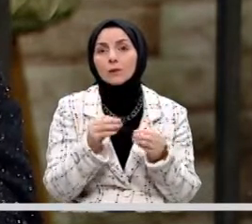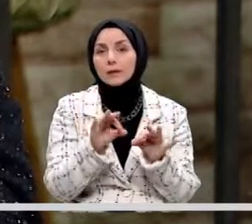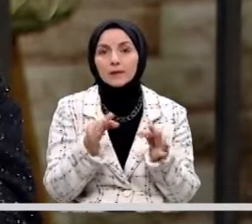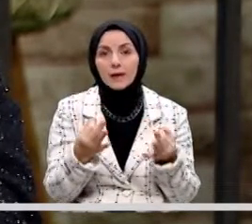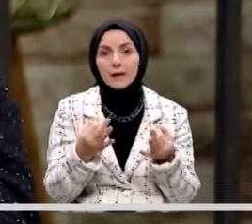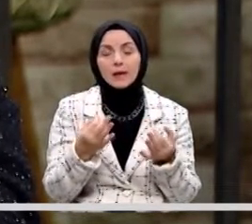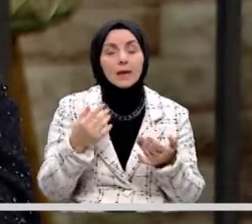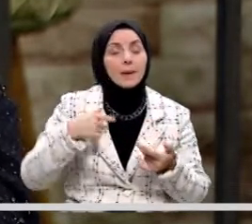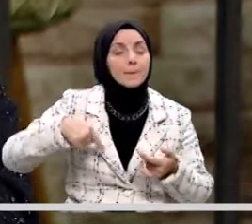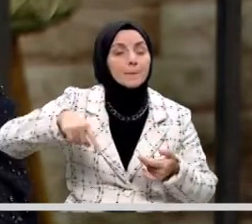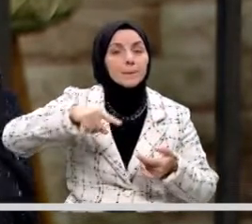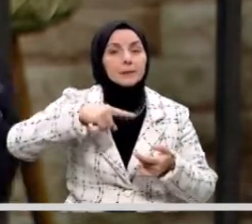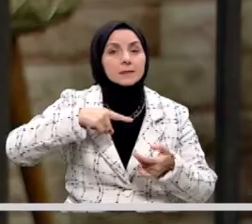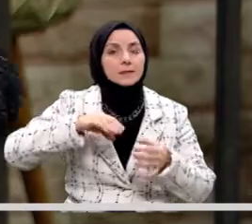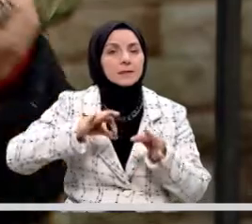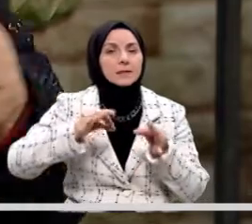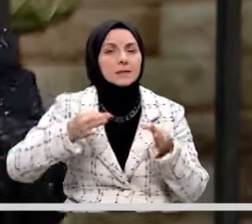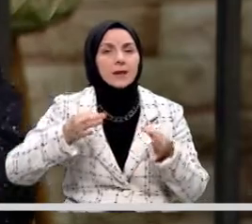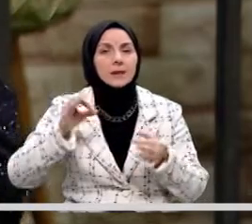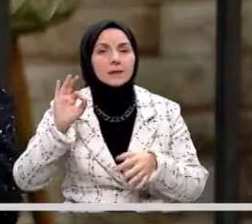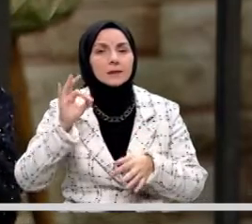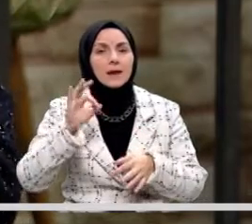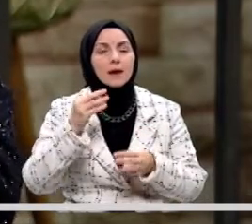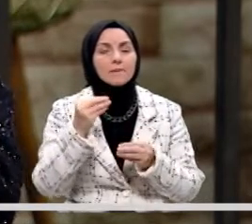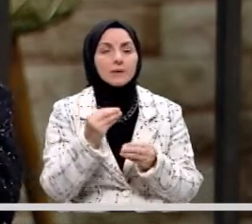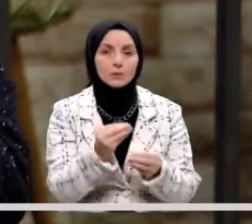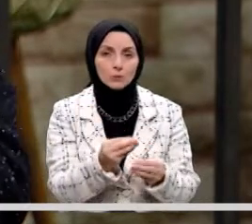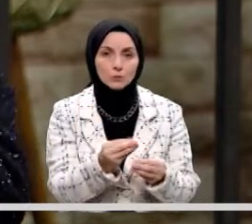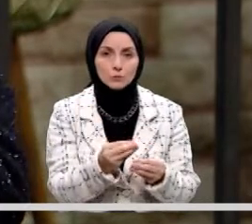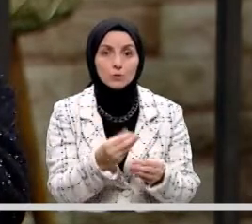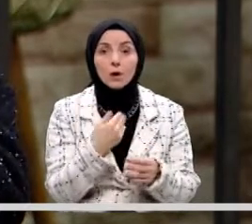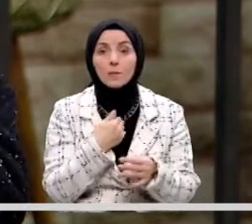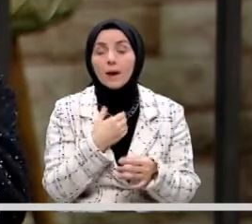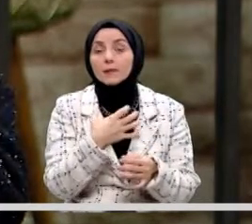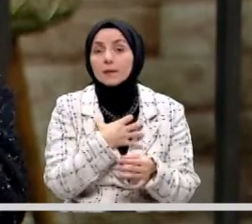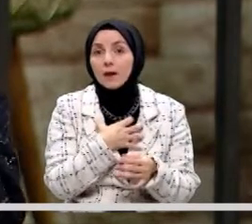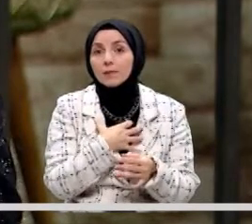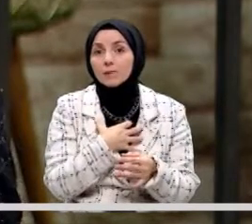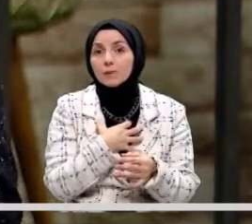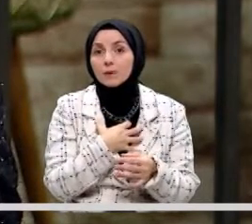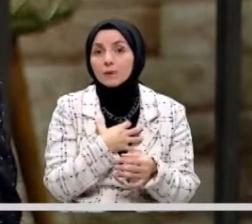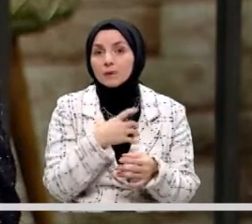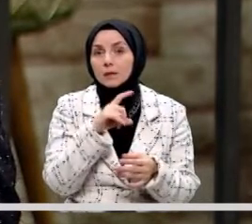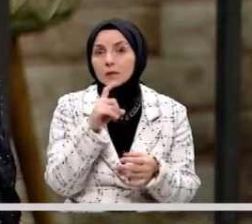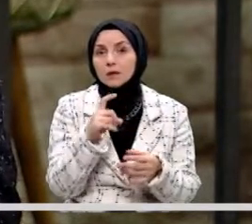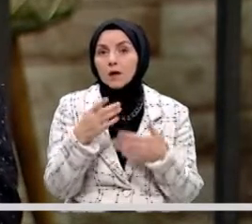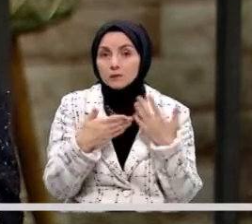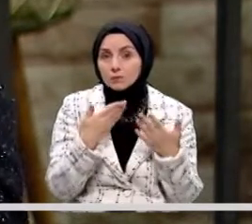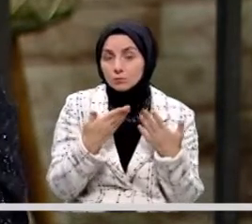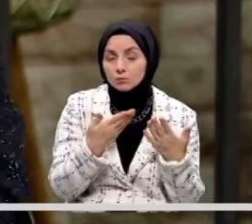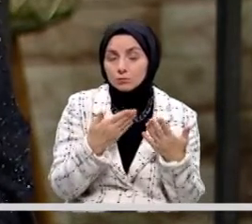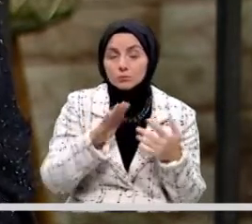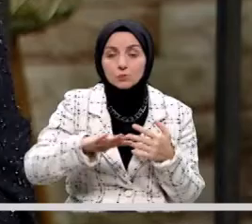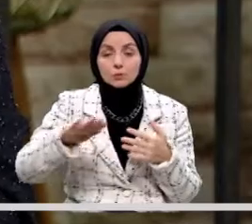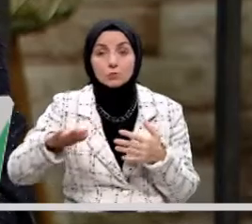annesi anne baba çocuk ilişkilerinin içinde ben kendimi mi tanımıyorum çocuğumu tanımlıyorum Şimdi